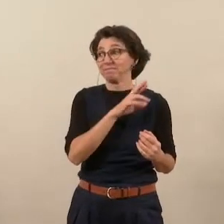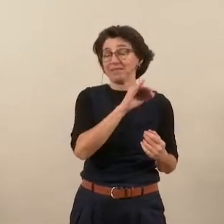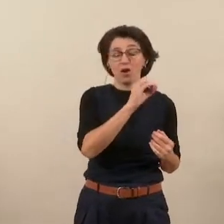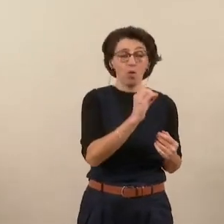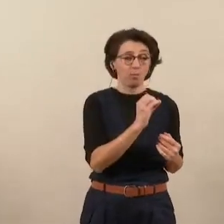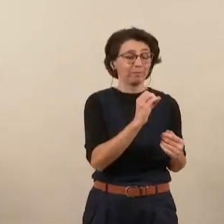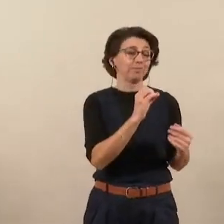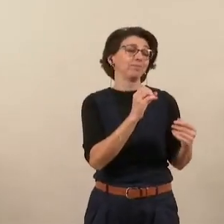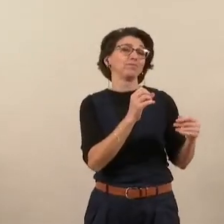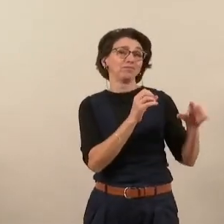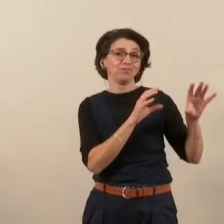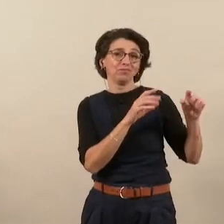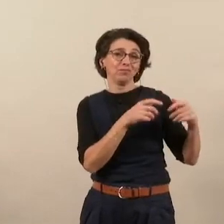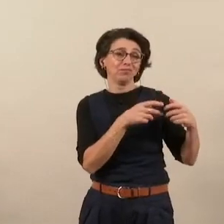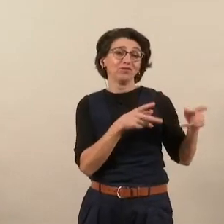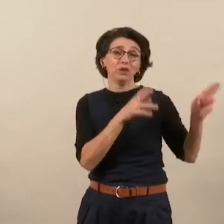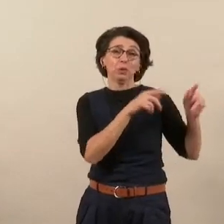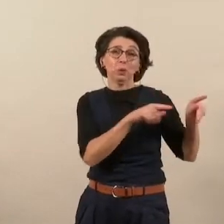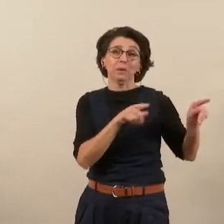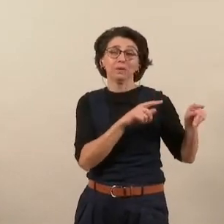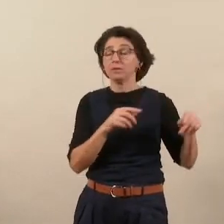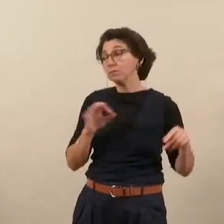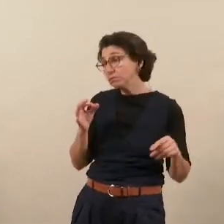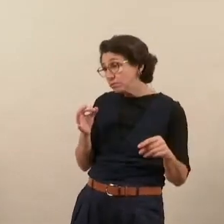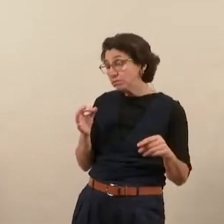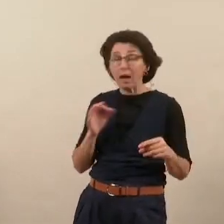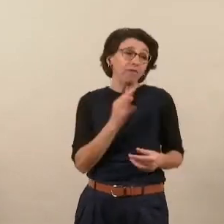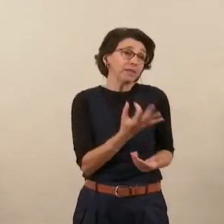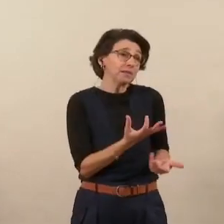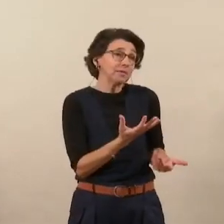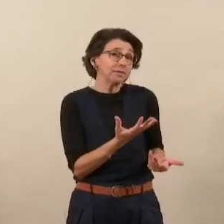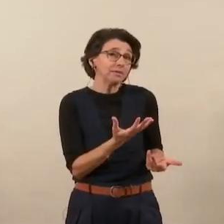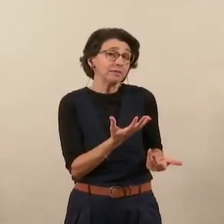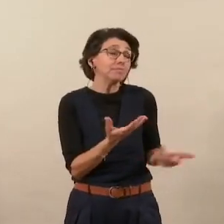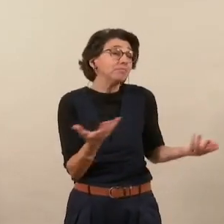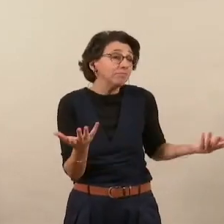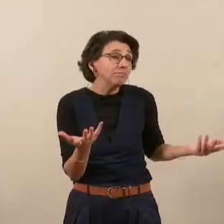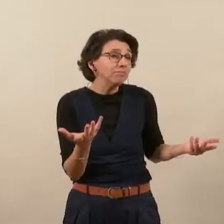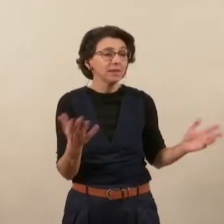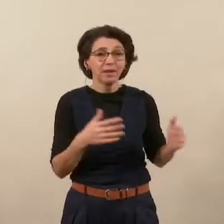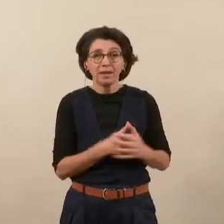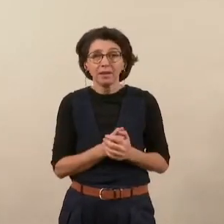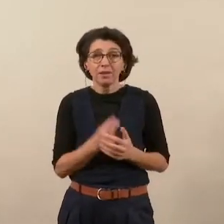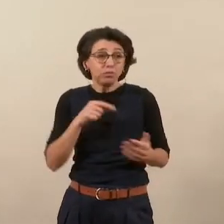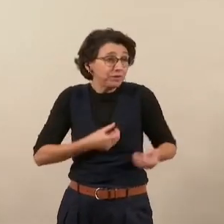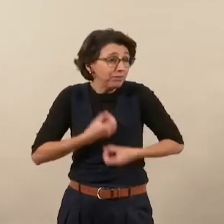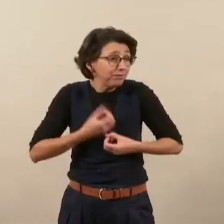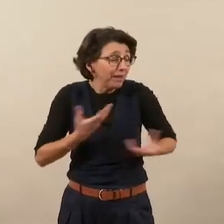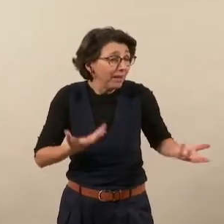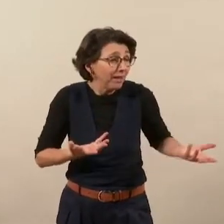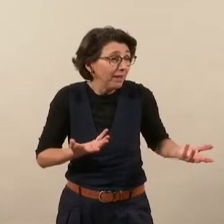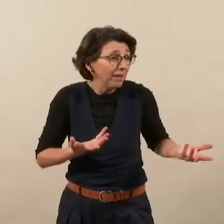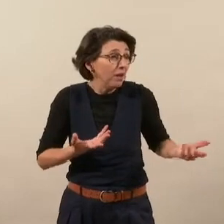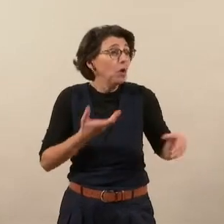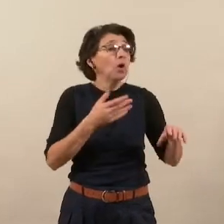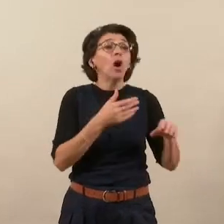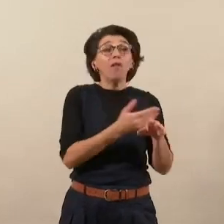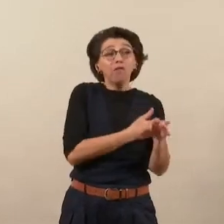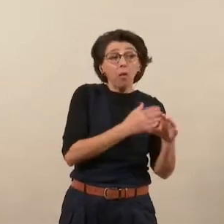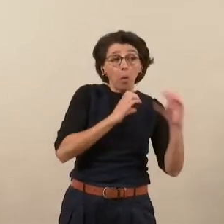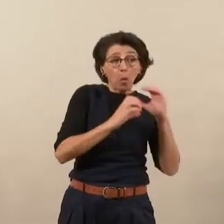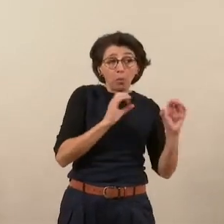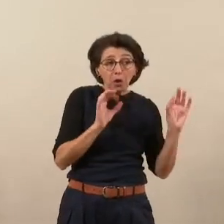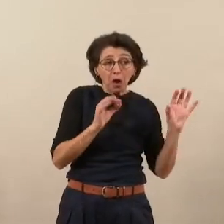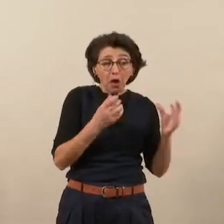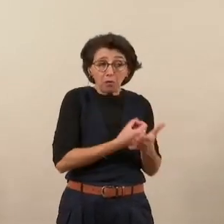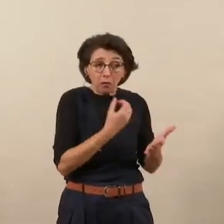oui. Qu'on en parle. Qui n'a pas donné lieu d'ailleurs à beaucoup de communication de votre part. Nous avons